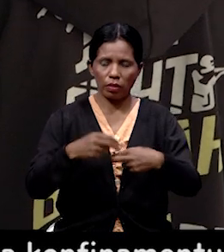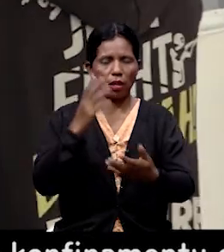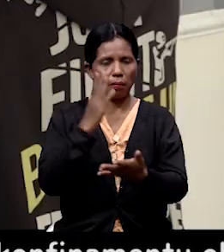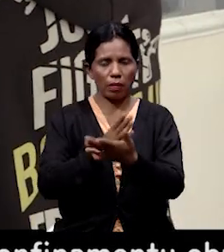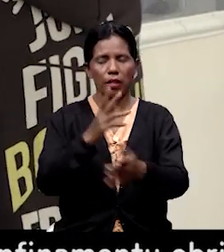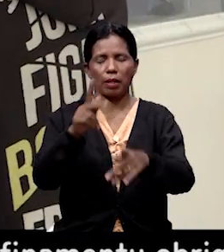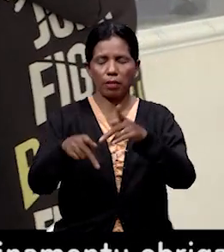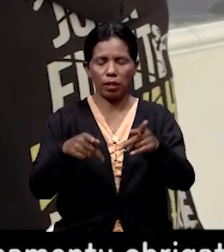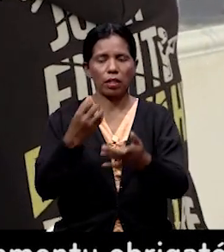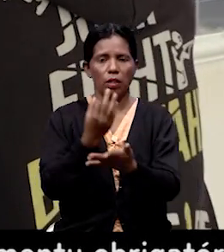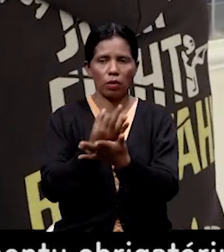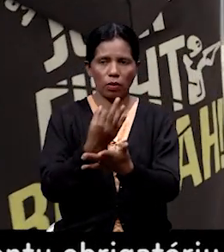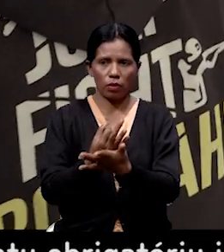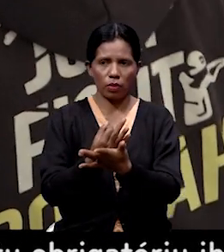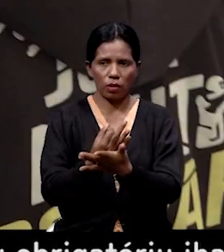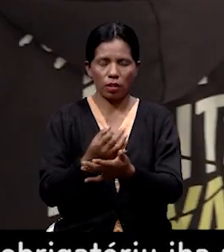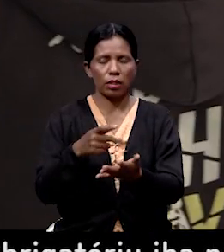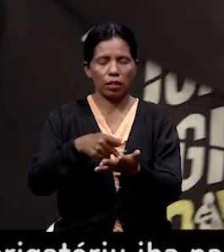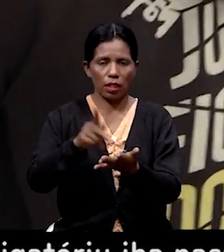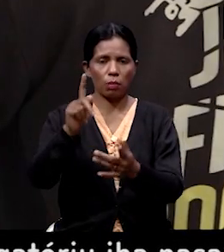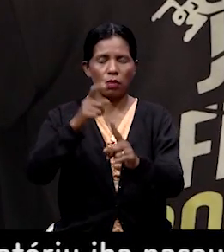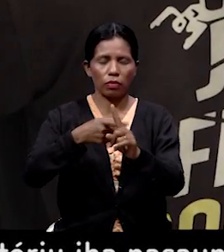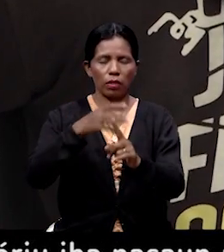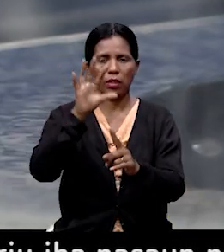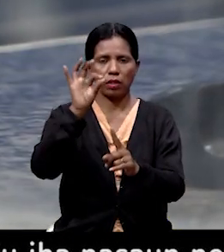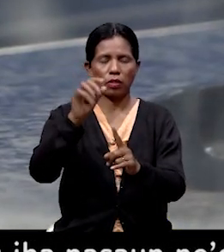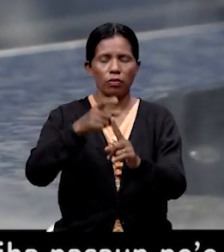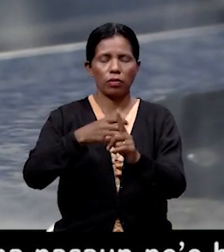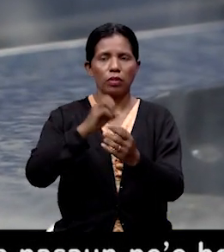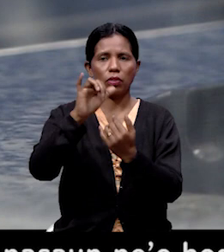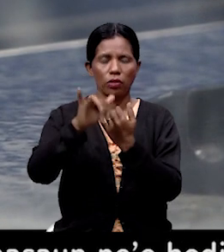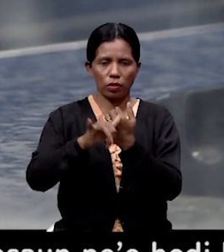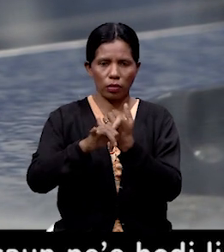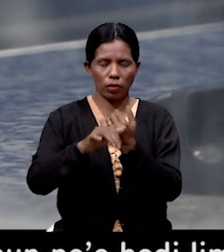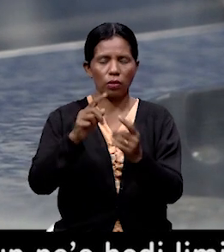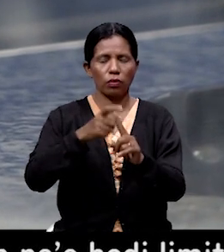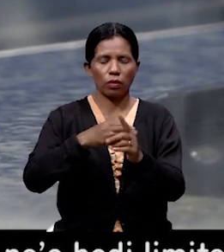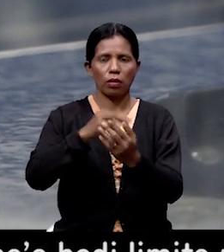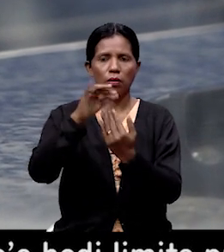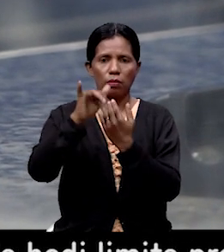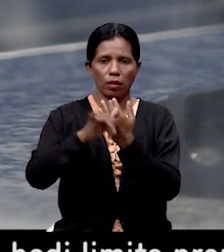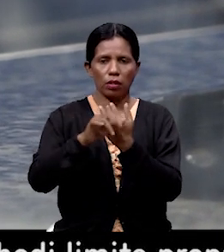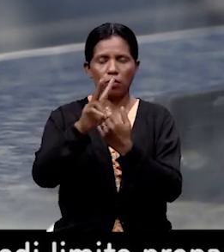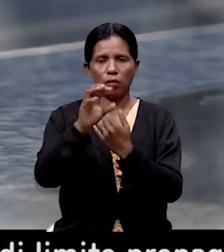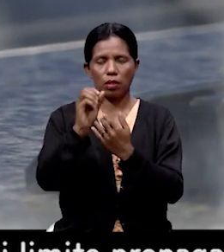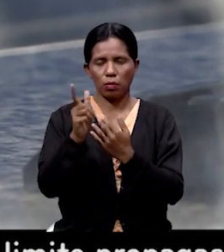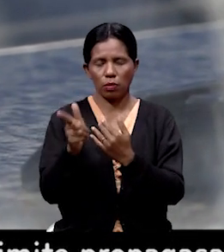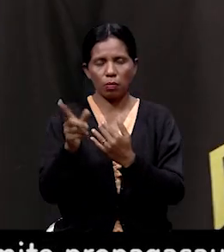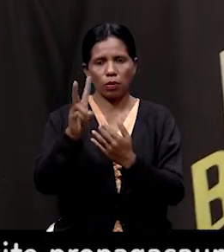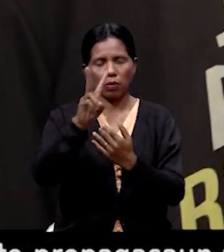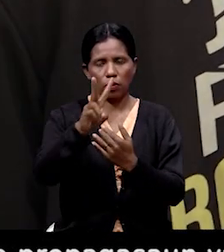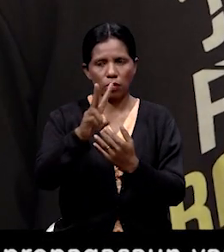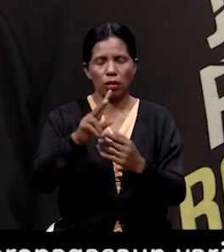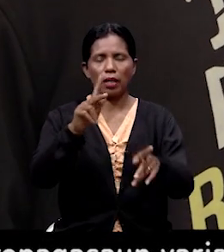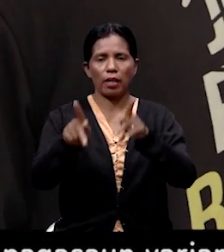sira ne osang inan pagamento ba fulan sia hahuhu si fulan Zulu to Marsu rihun rua rua nulu resin rua no